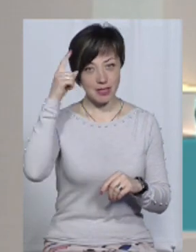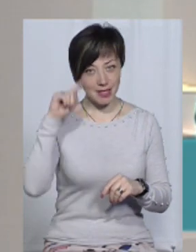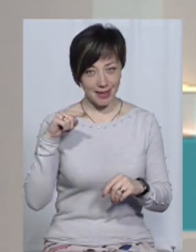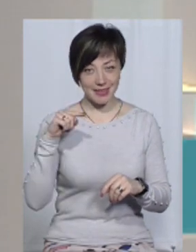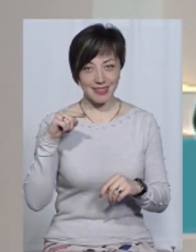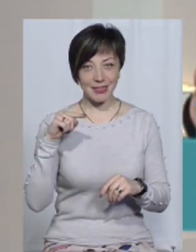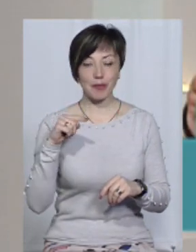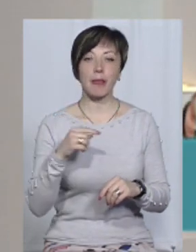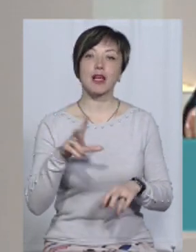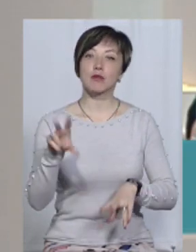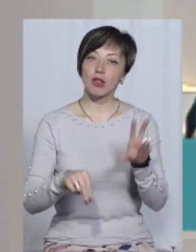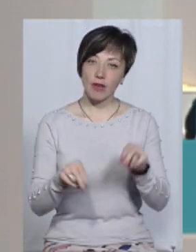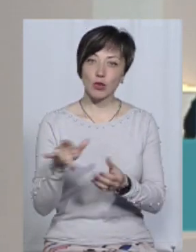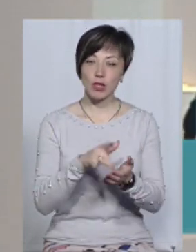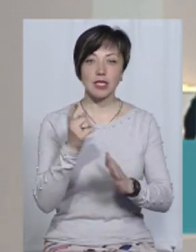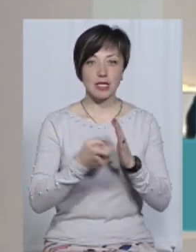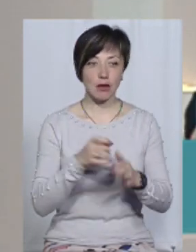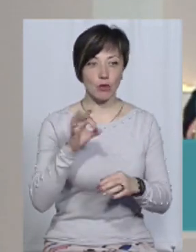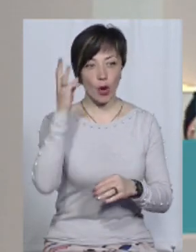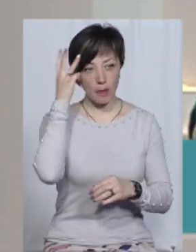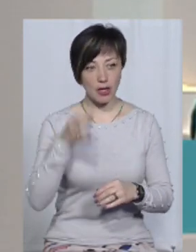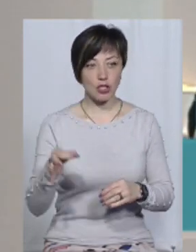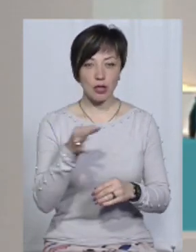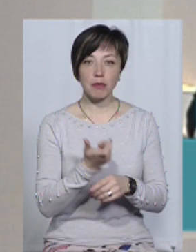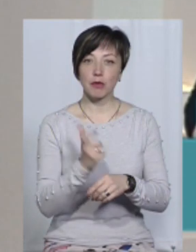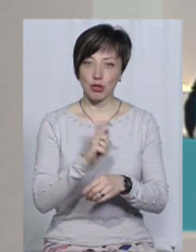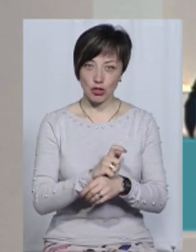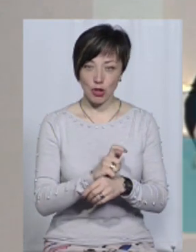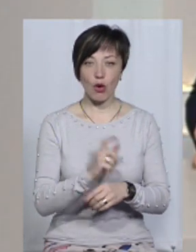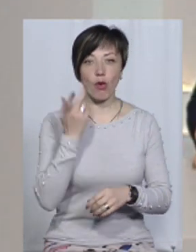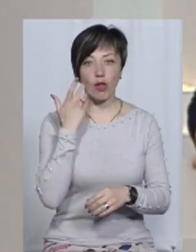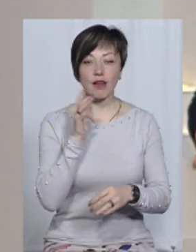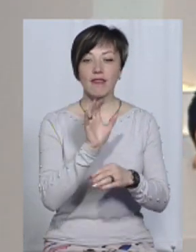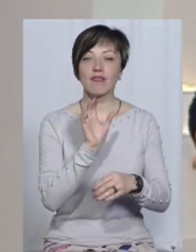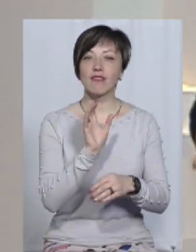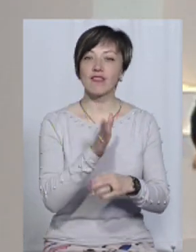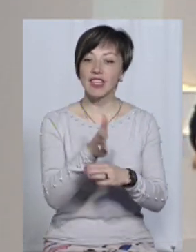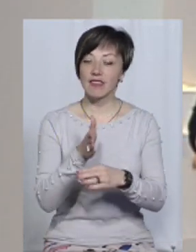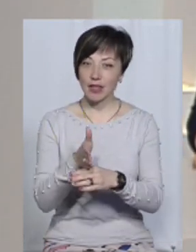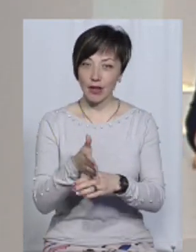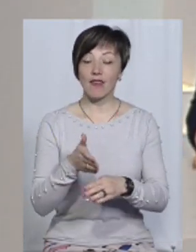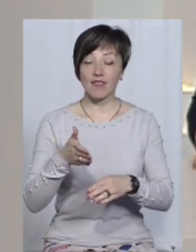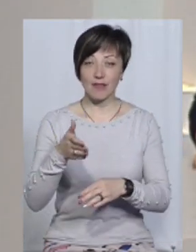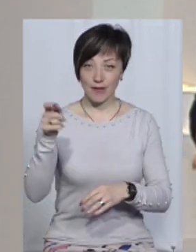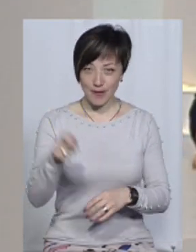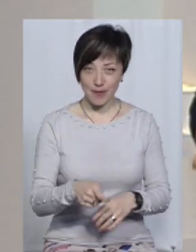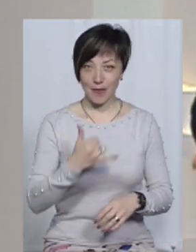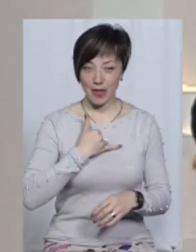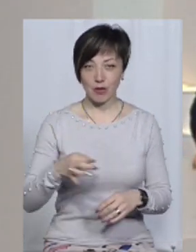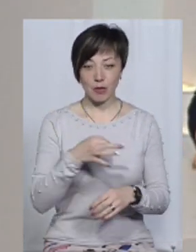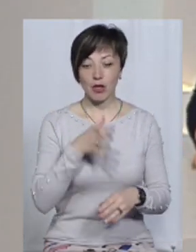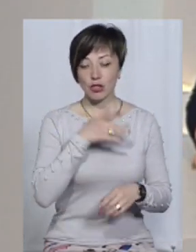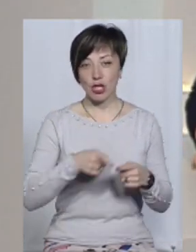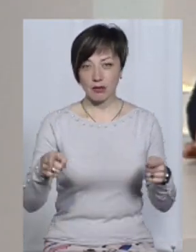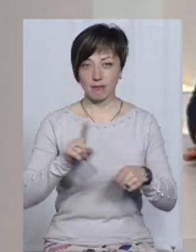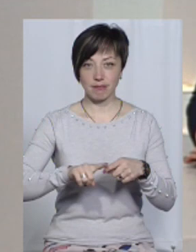знаєте. Дякую вам. Сподіваюсь, туристи дізнаються про Хмельниччину більше, коли відвідають Хмельниччину. А наш